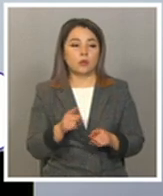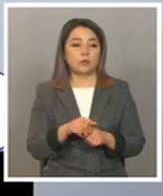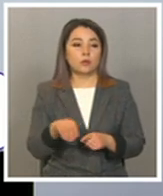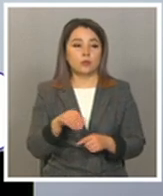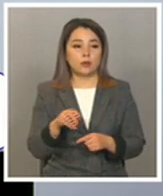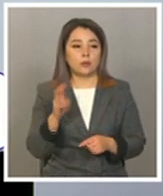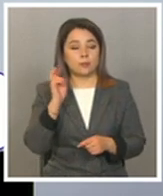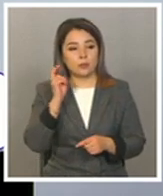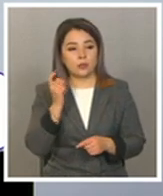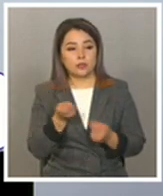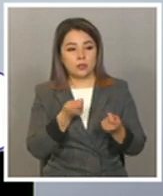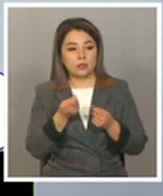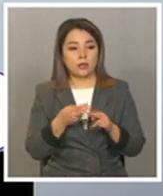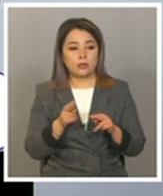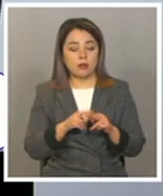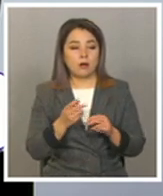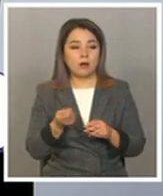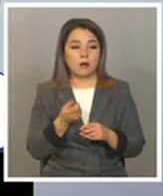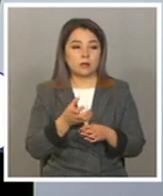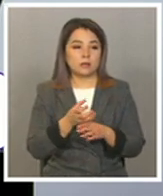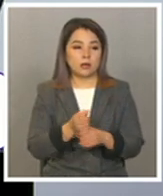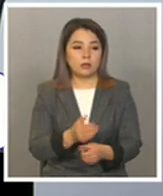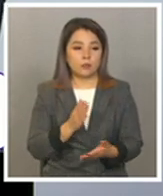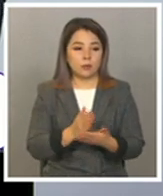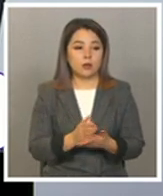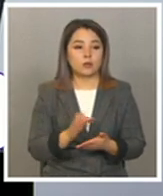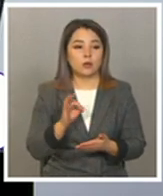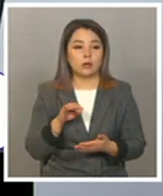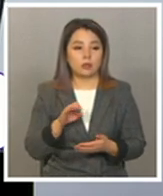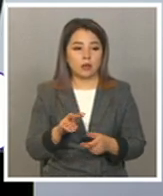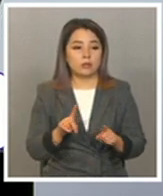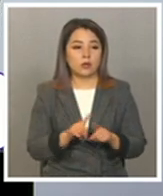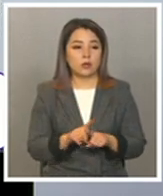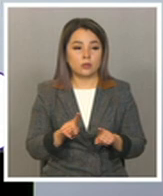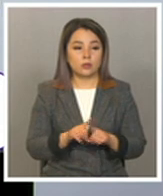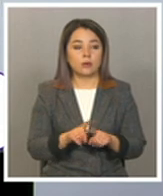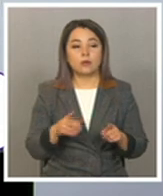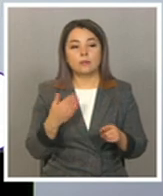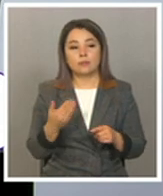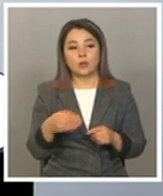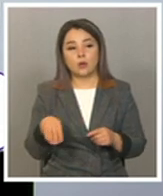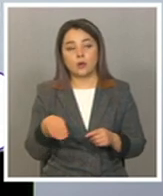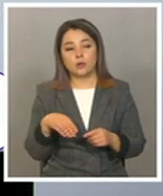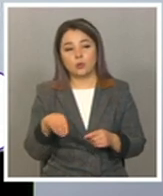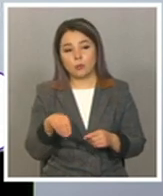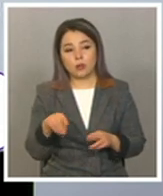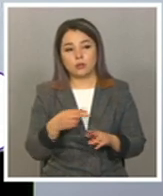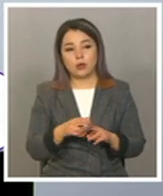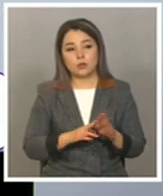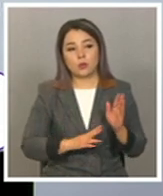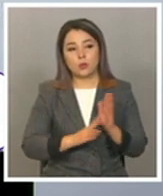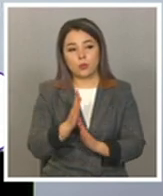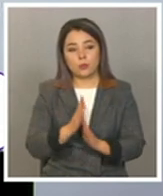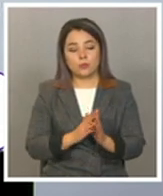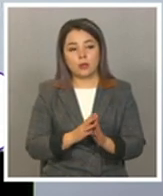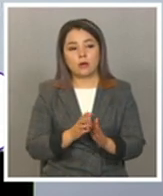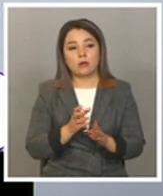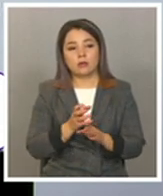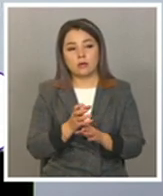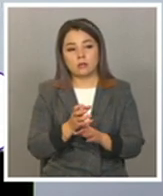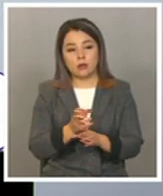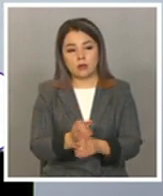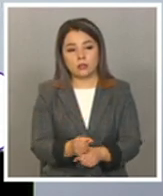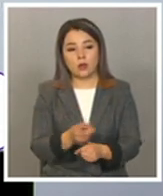мөлшері азая түскен, және сортаң топыраққа келген кезде олардың өсімдіктердің жамылғысы біршама